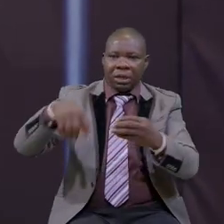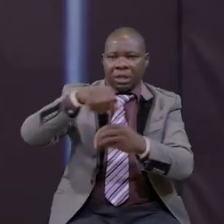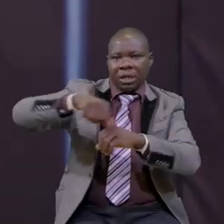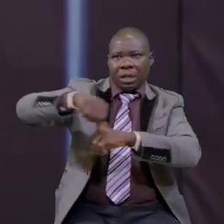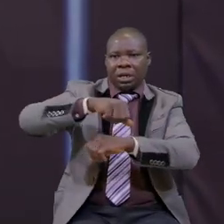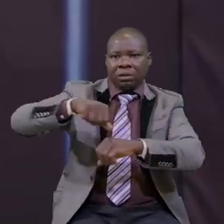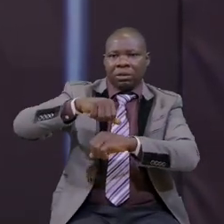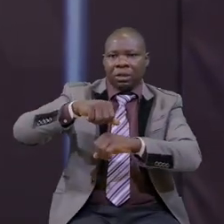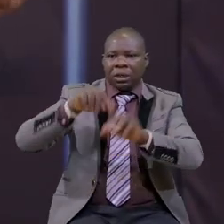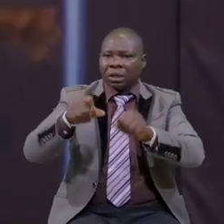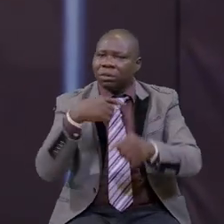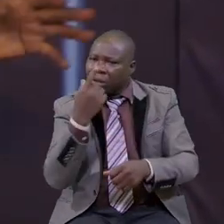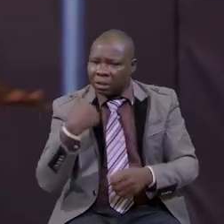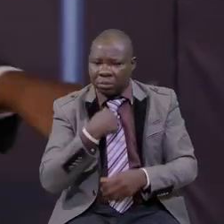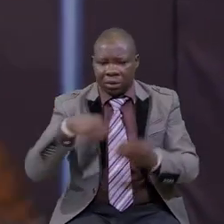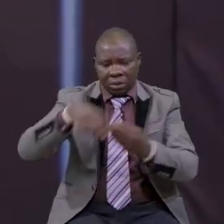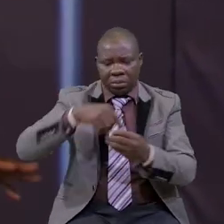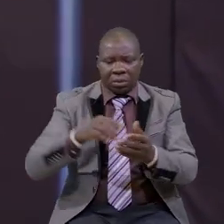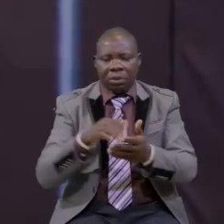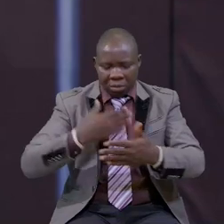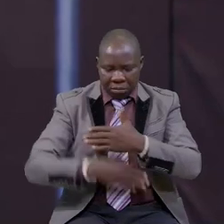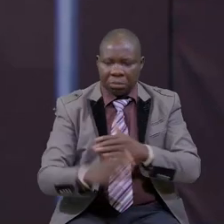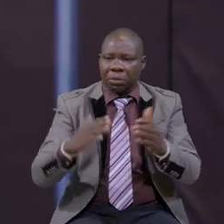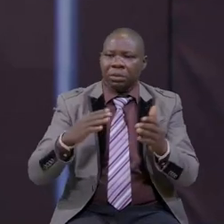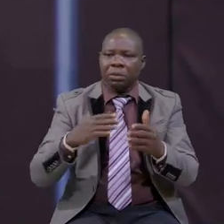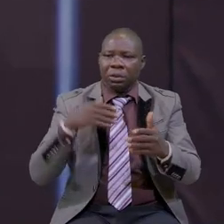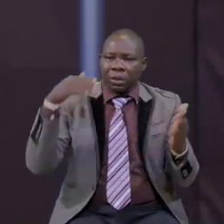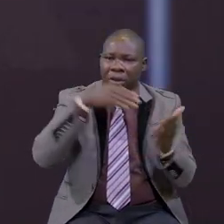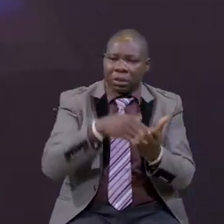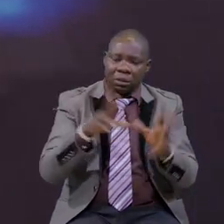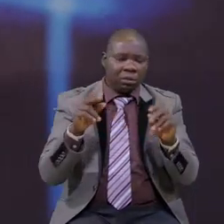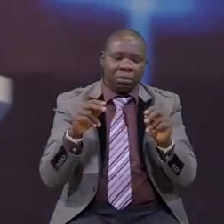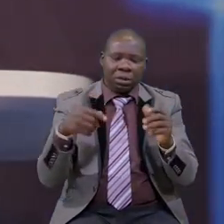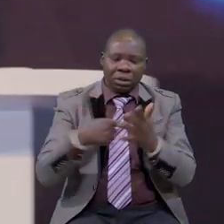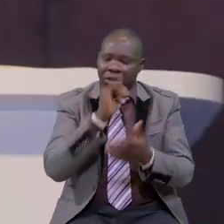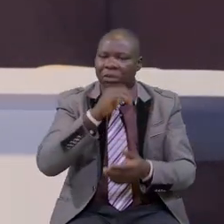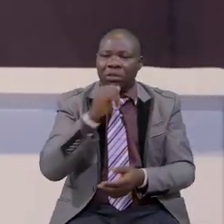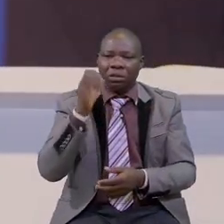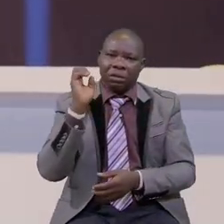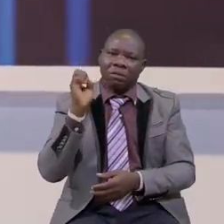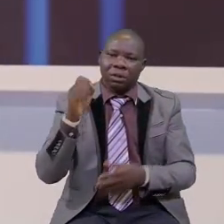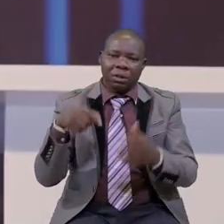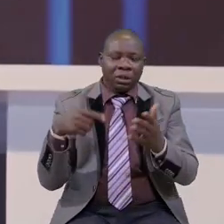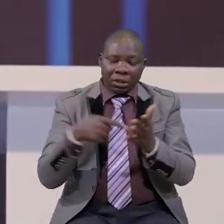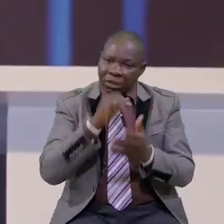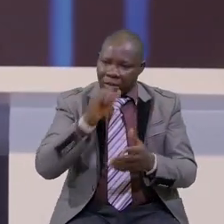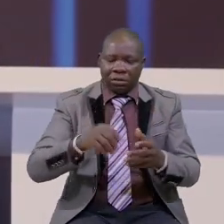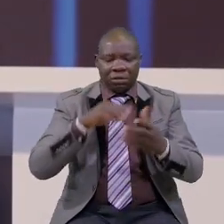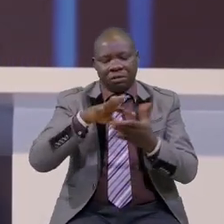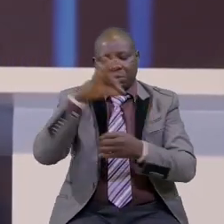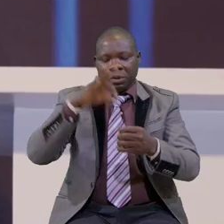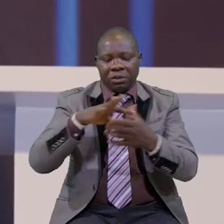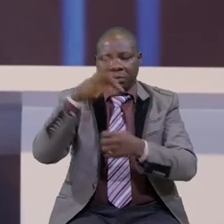tu me parlais de sa nouvelle naissance? Non, je ne veux pas savoir. Ça, ce n'est pas l'évangile, c'est l'esprit,